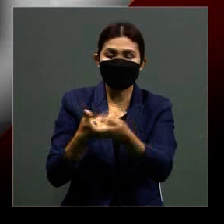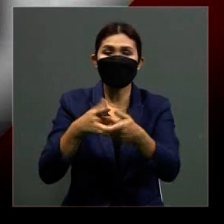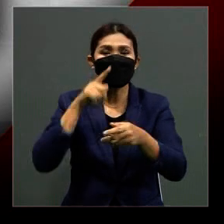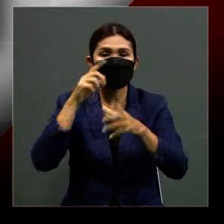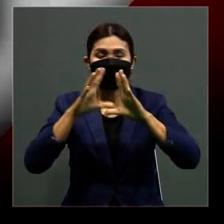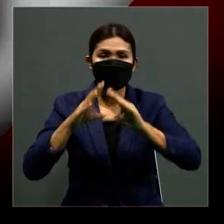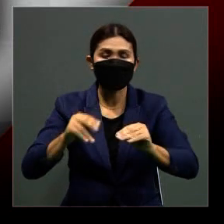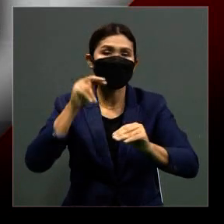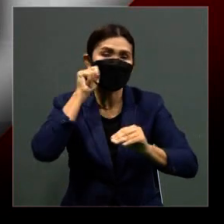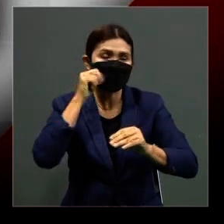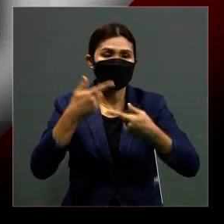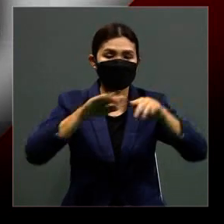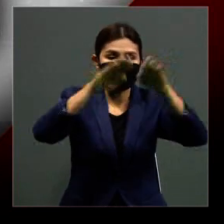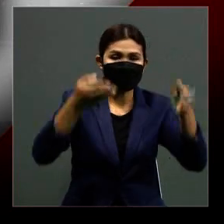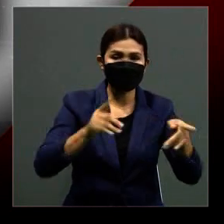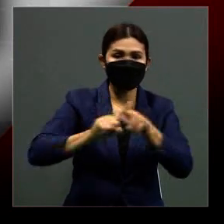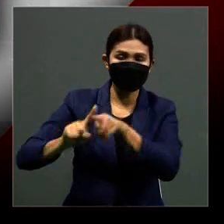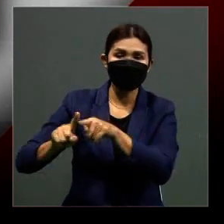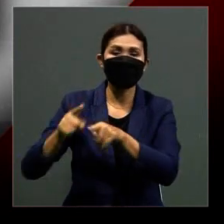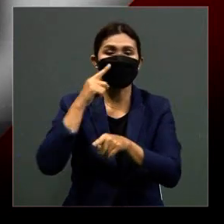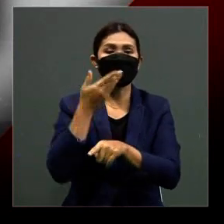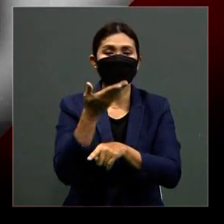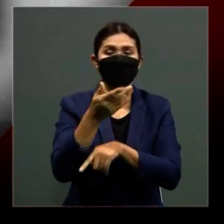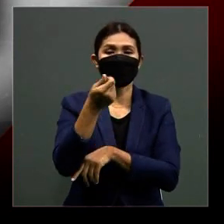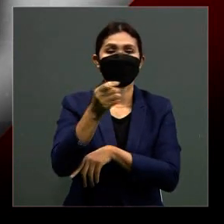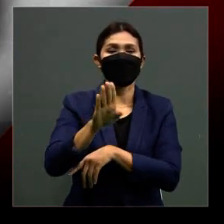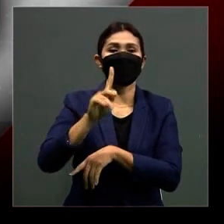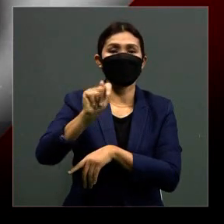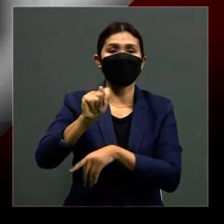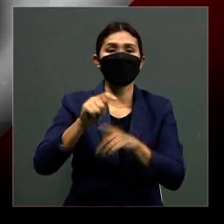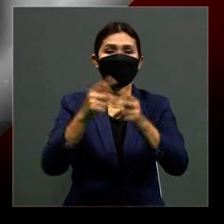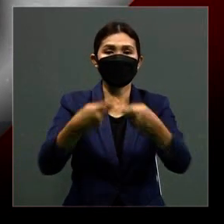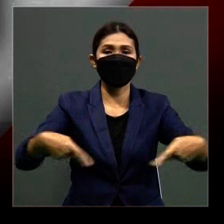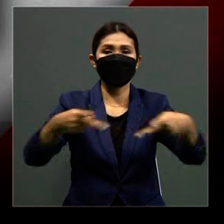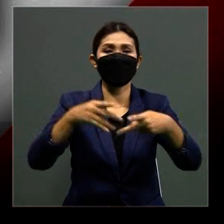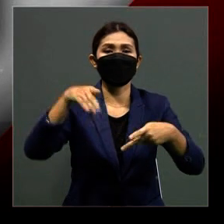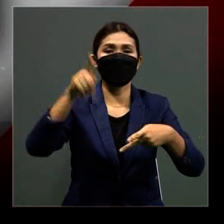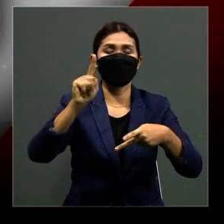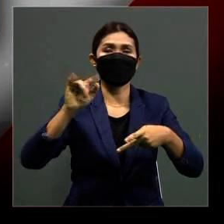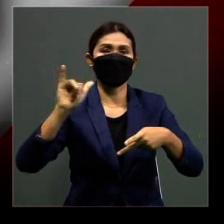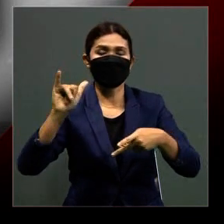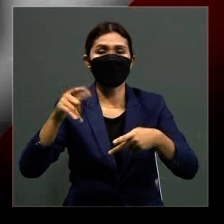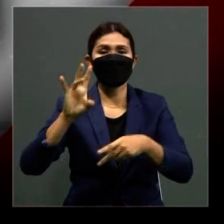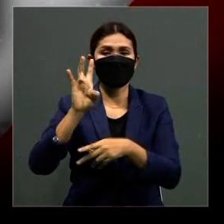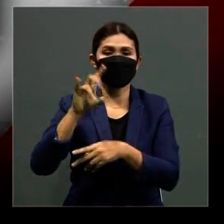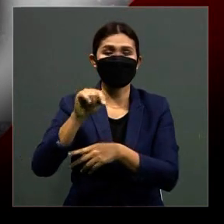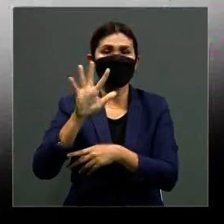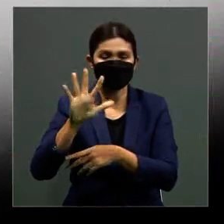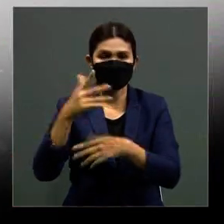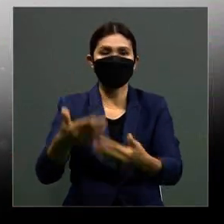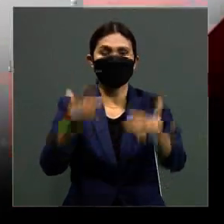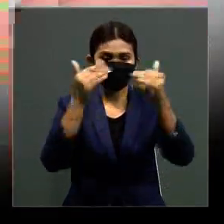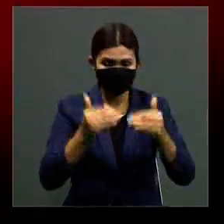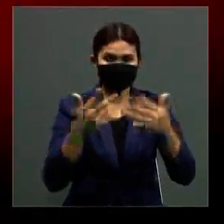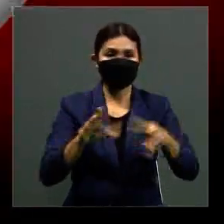ดับเพลิงและตู้อุปกรณ์ดับเพลิงขององค์การบริหารส่วนตำบลเกาะปัญห 7.5ล้านบาทและสตูนครับเสนอ